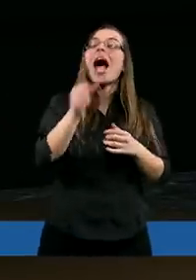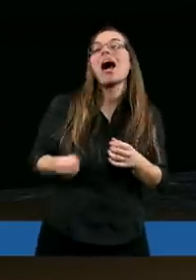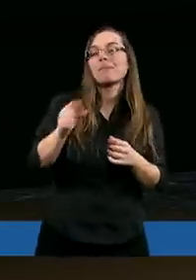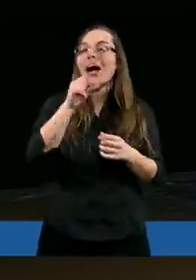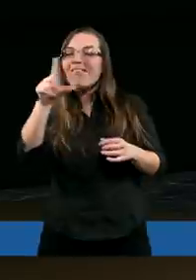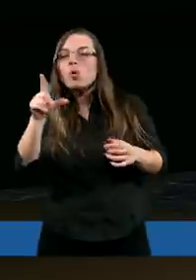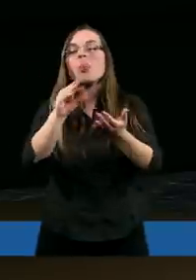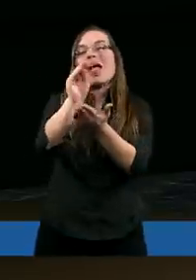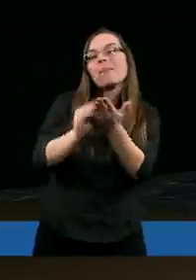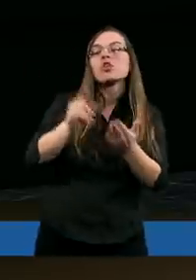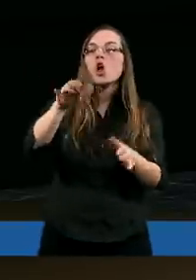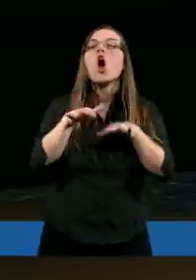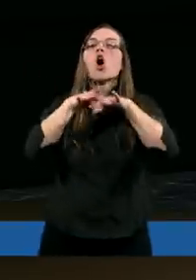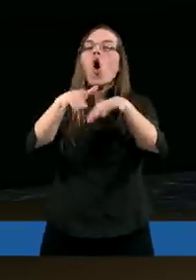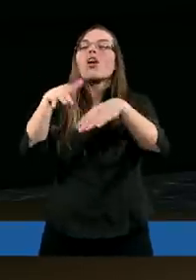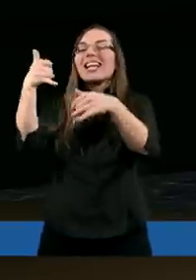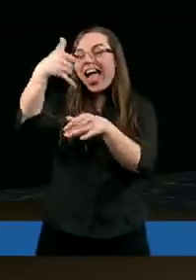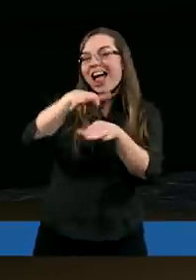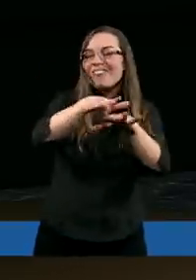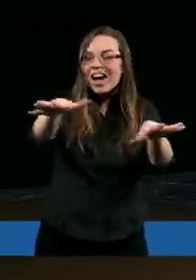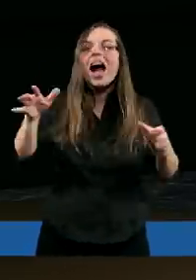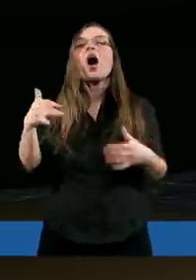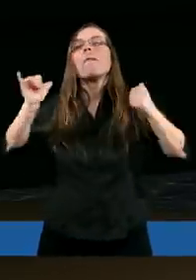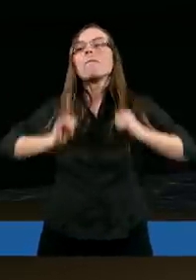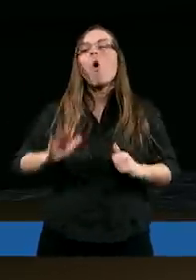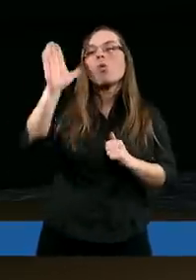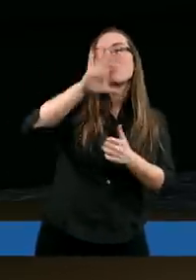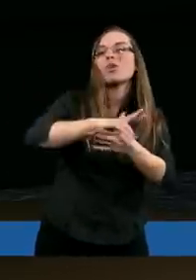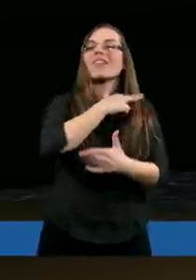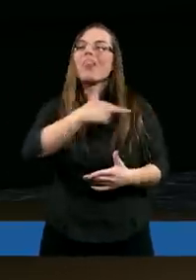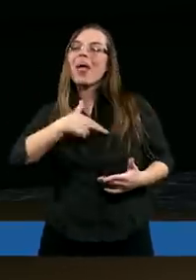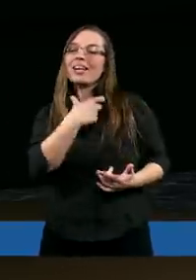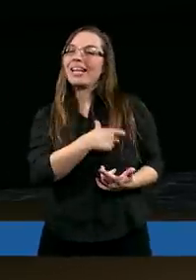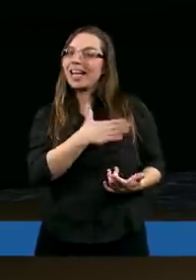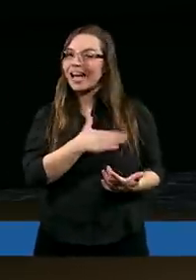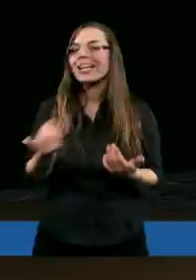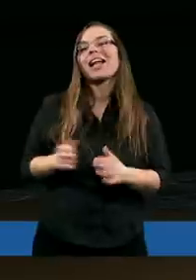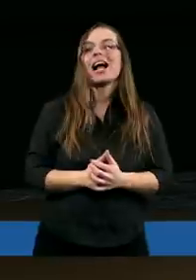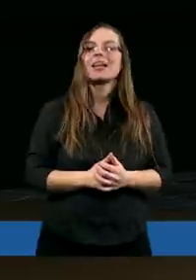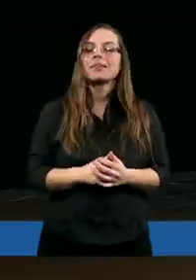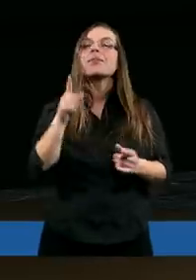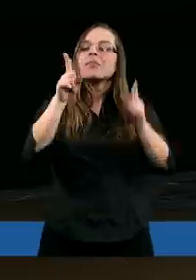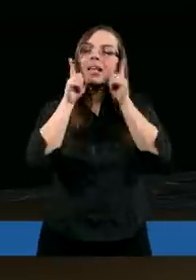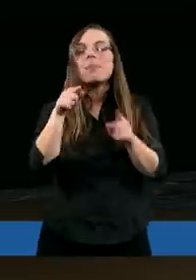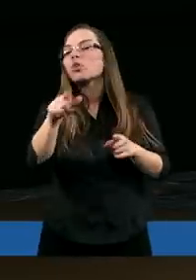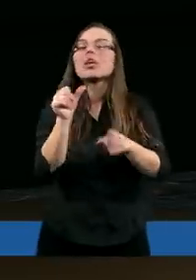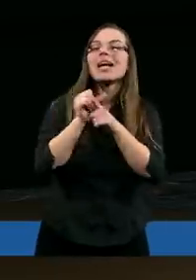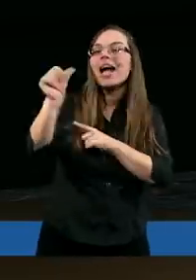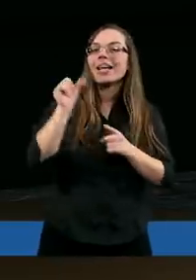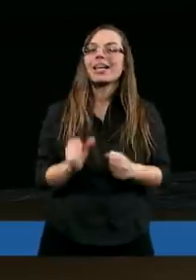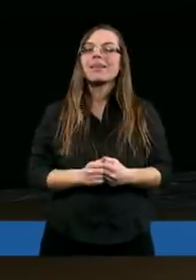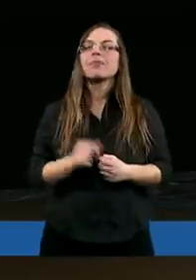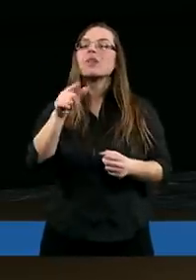on rozlewa pokój Boży w naszych sercach. Naprawdę